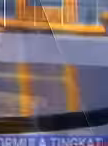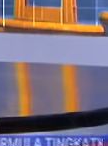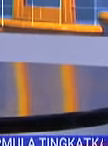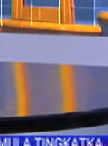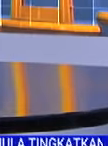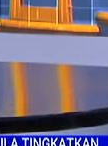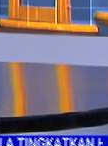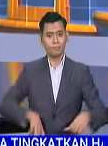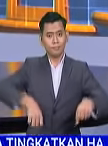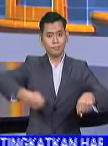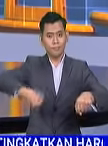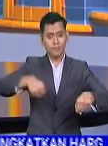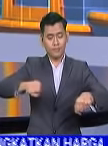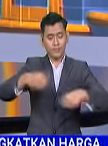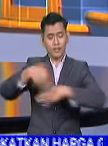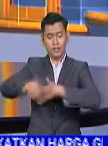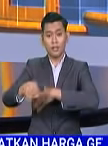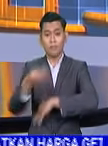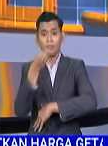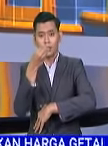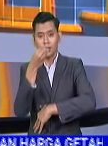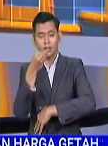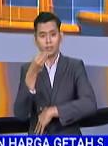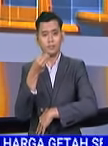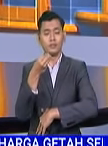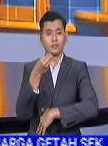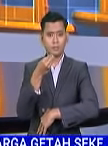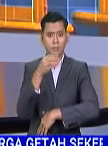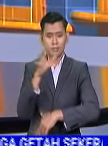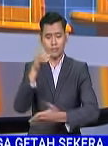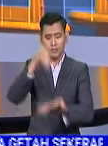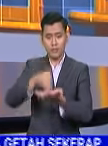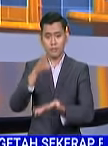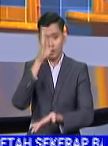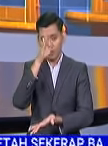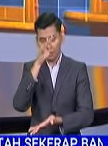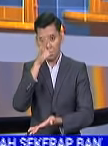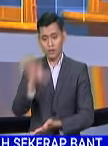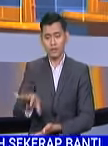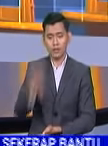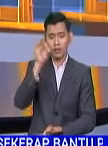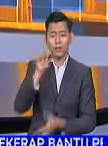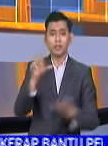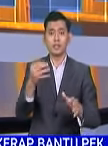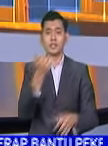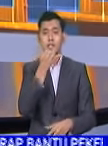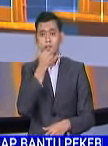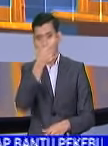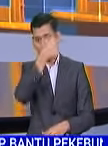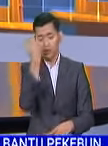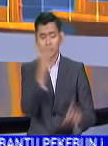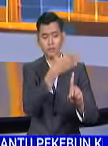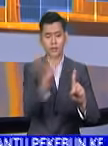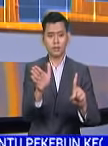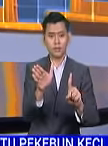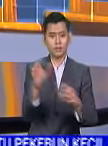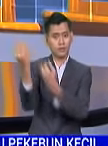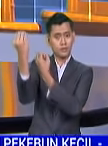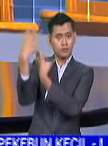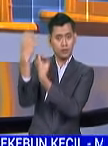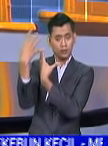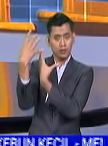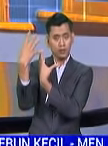Penunggang motosikal khidmat penghantaran P Hailing di Melaka dikesan kerap melakukan kesalahan melanggar lampu isyarat merah. Pengarah Jabatan